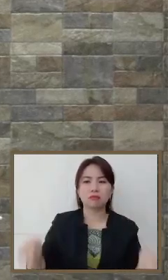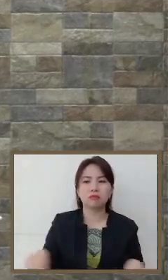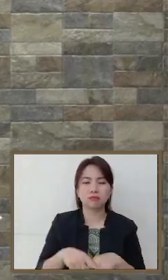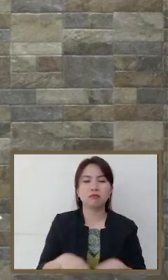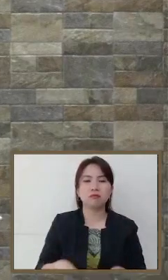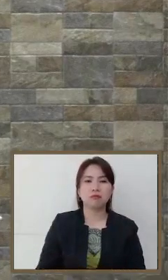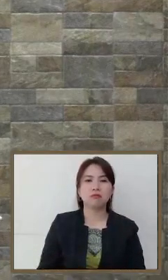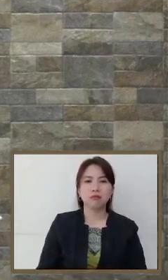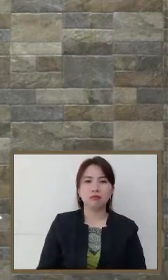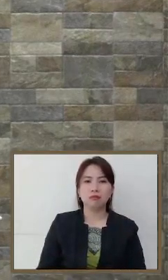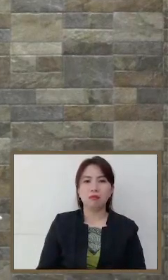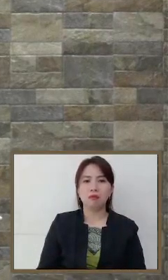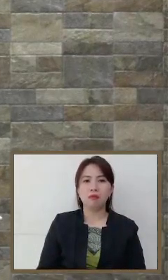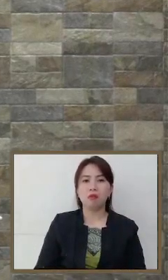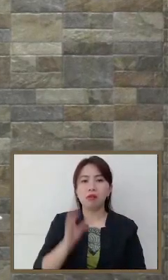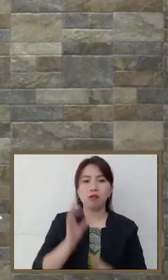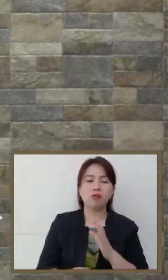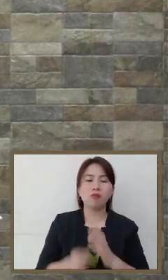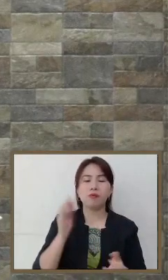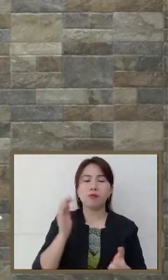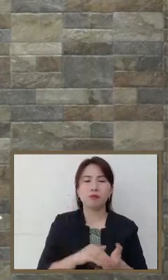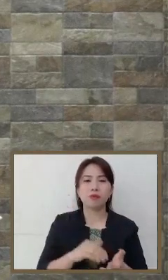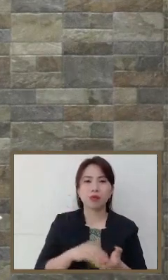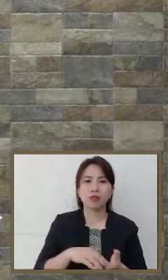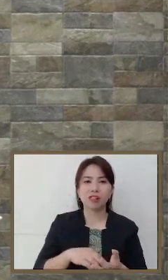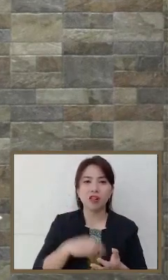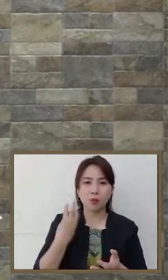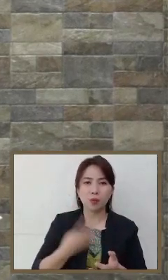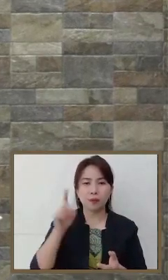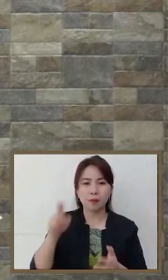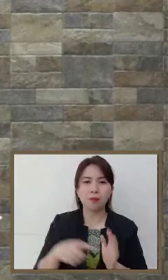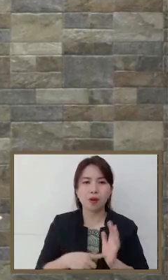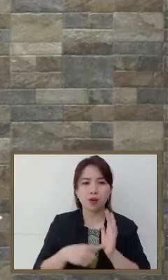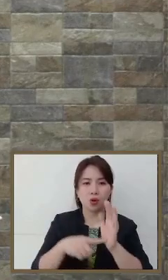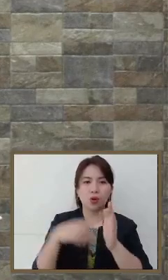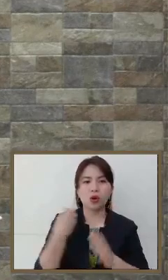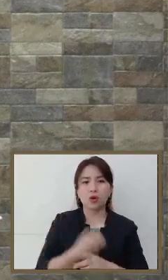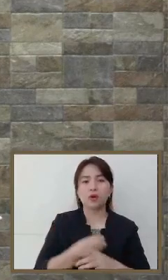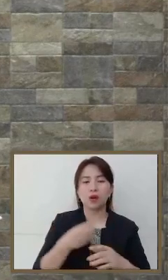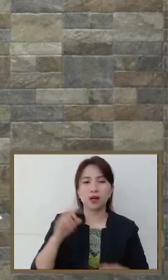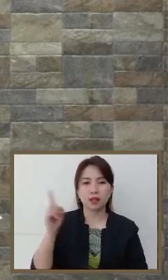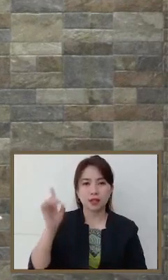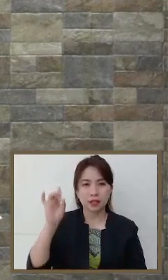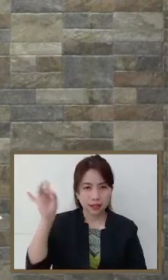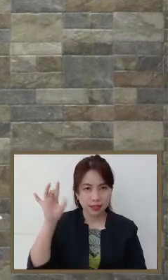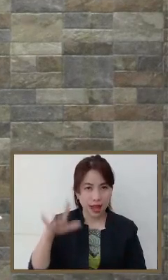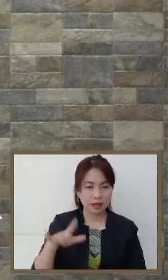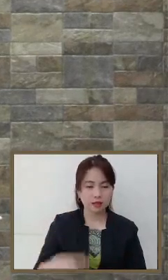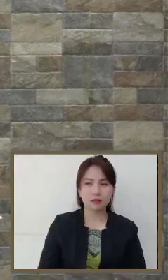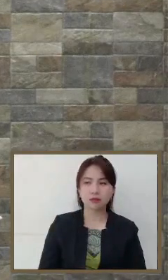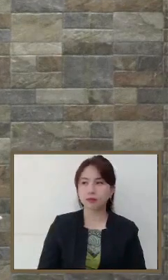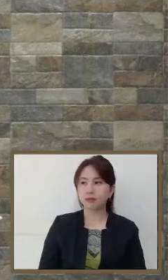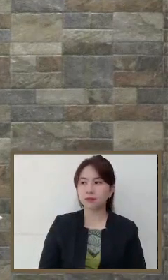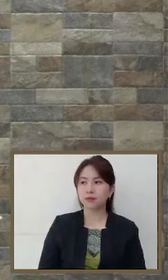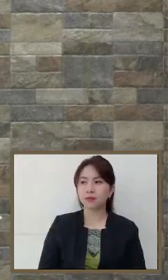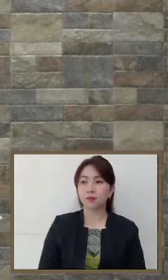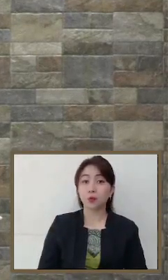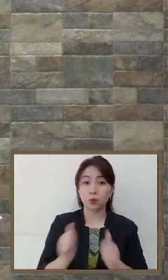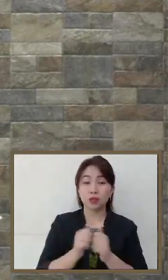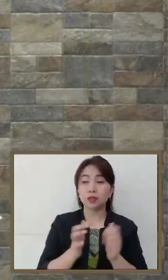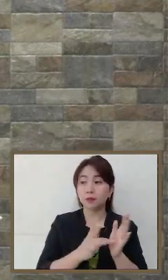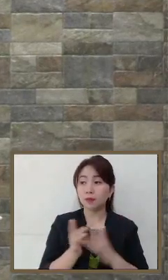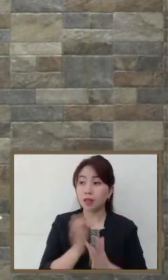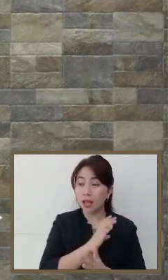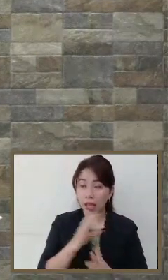i-display natin let your light so shine before hindi Iyung bullring ang ipapakita natin let